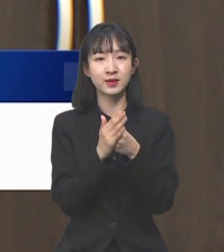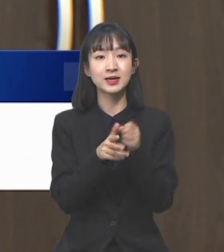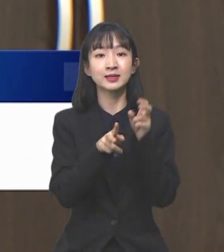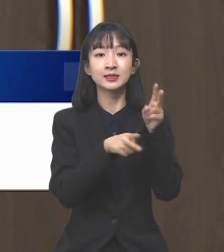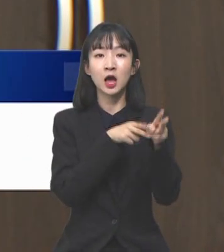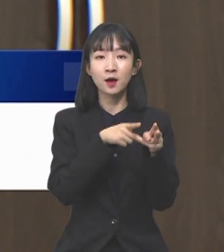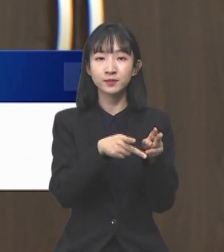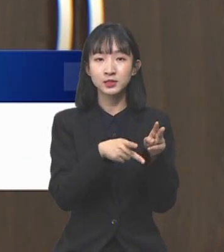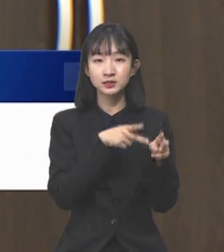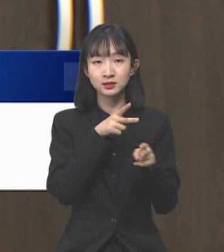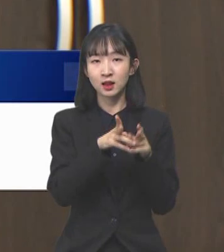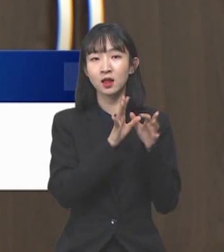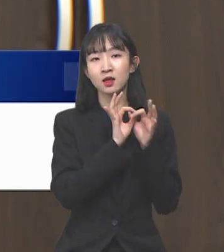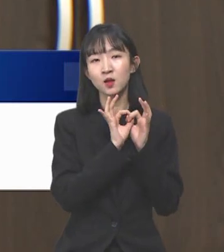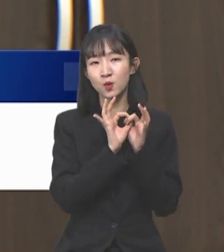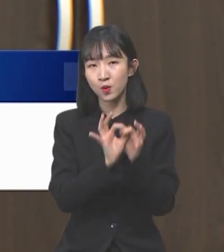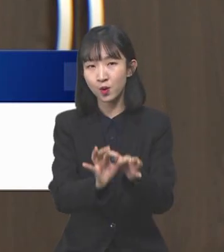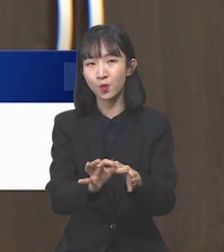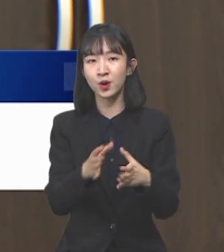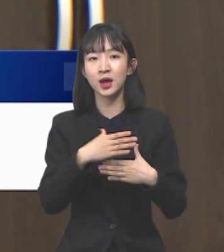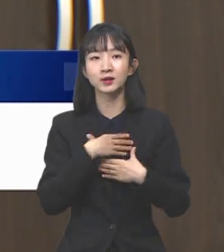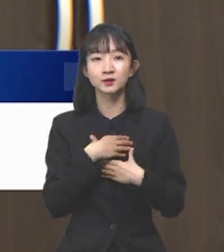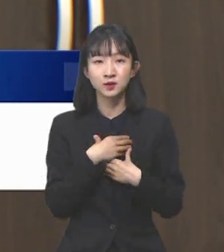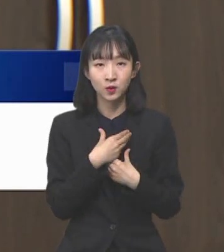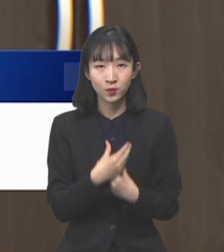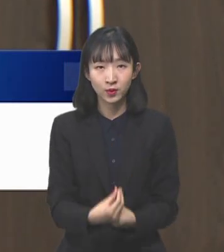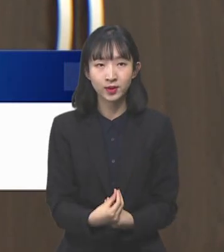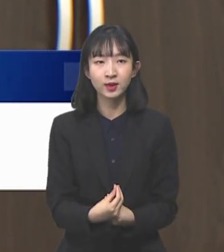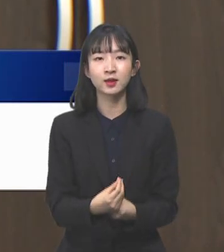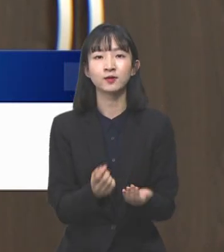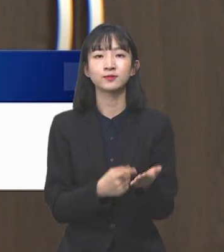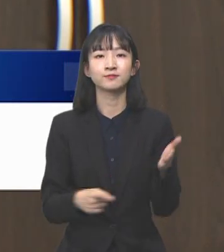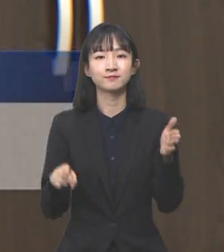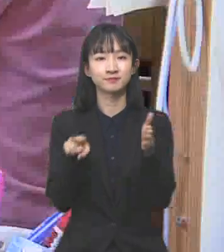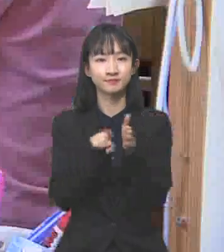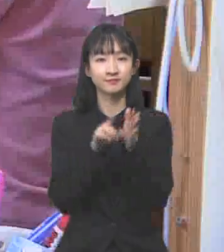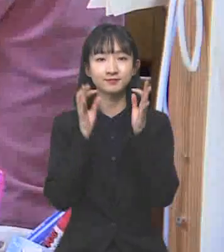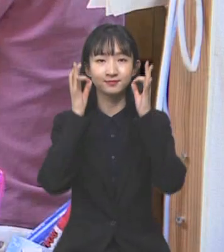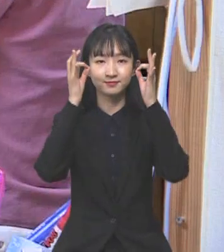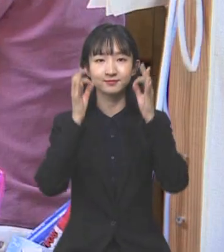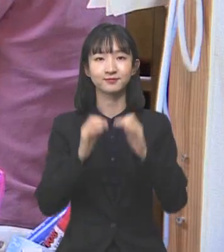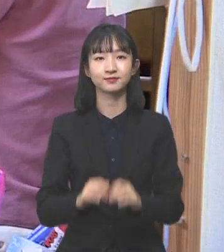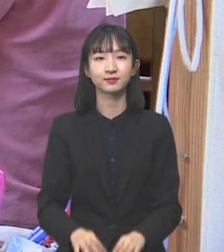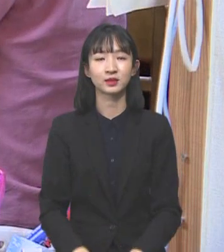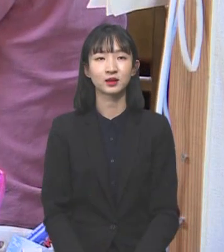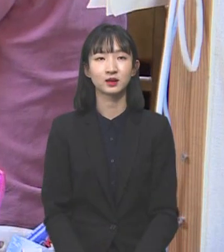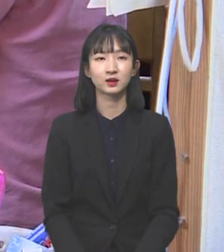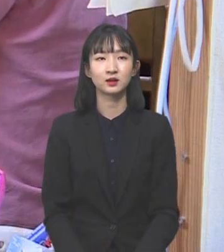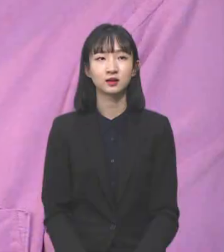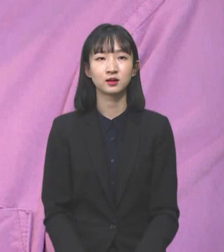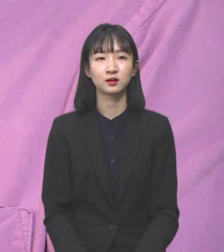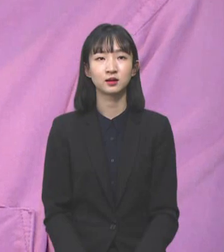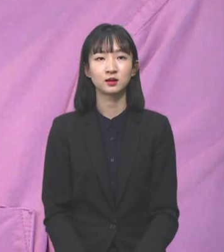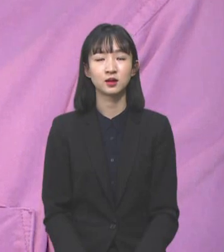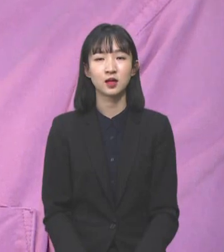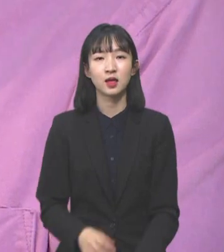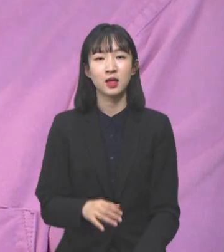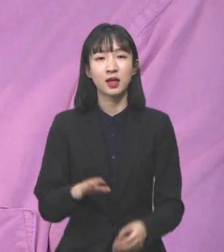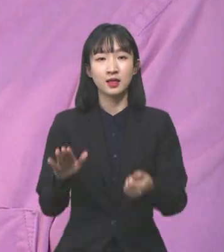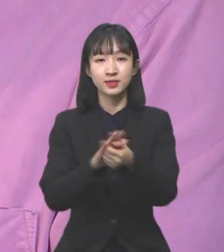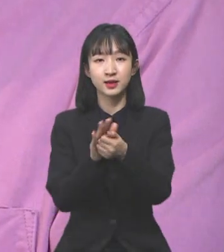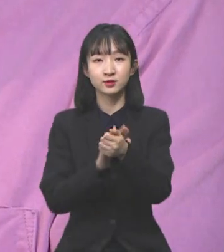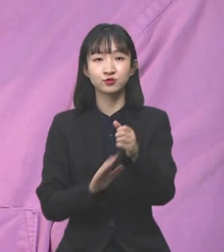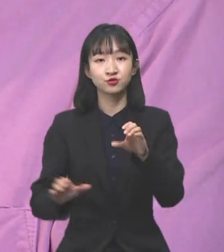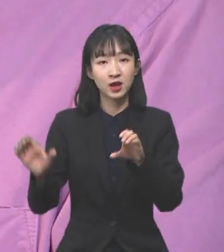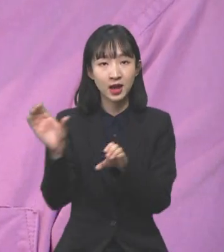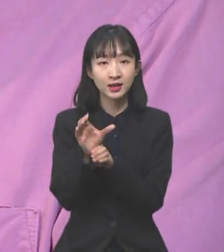더 안정된 카드로 저희들이 청차 가기 위해 노력을 할 겁니다 특히 헿헿 플러스의 가맹점의 경우 무료